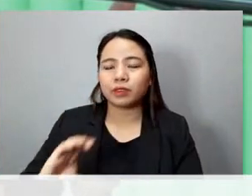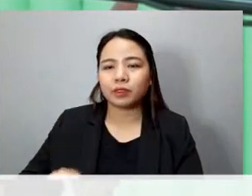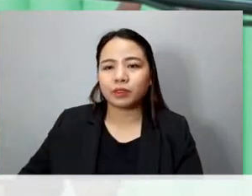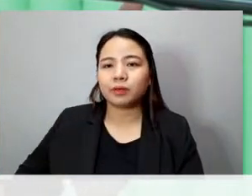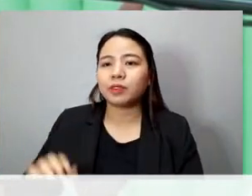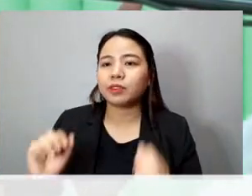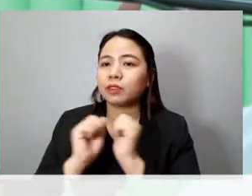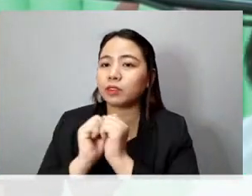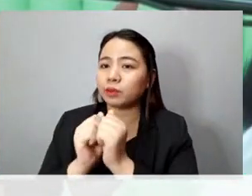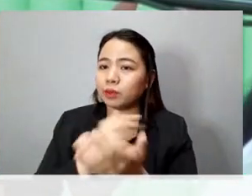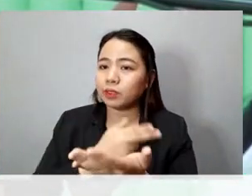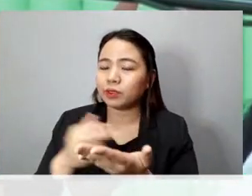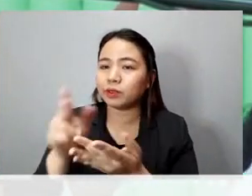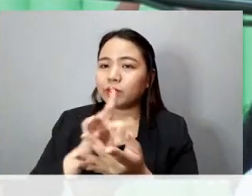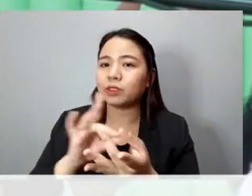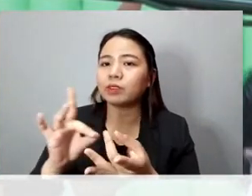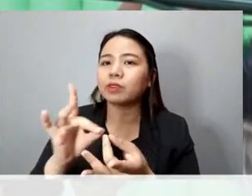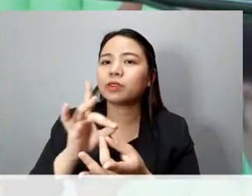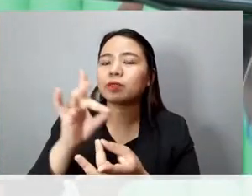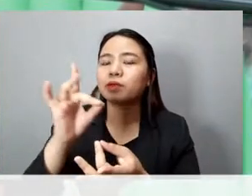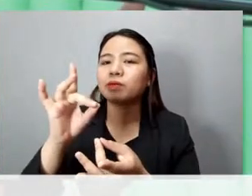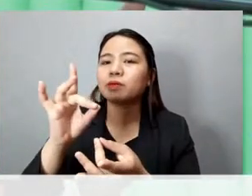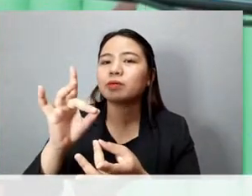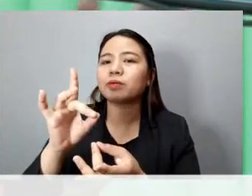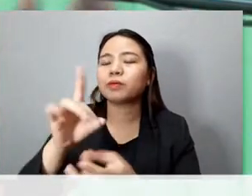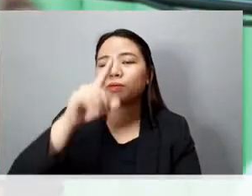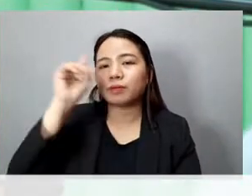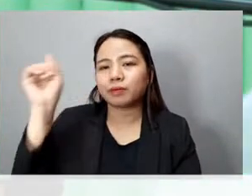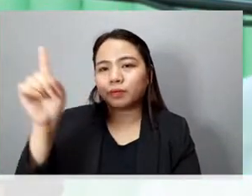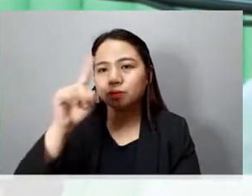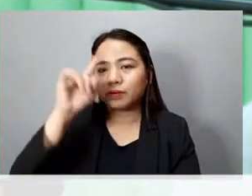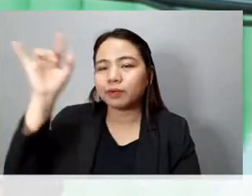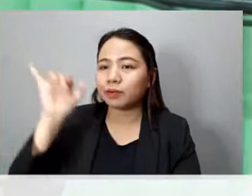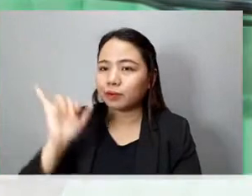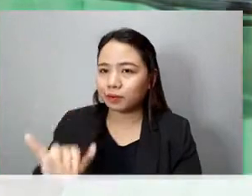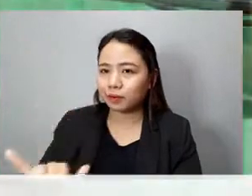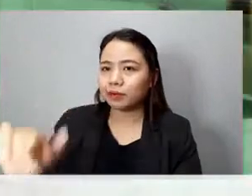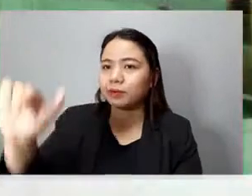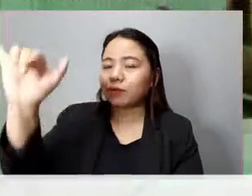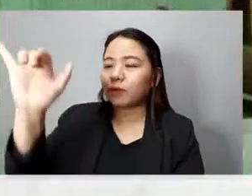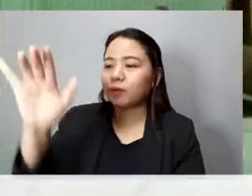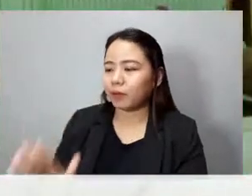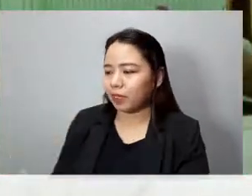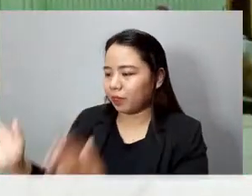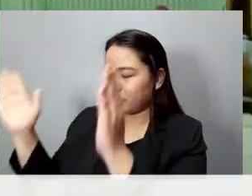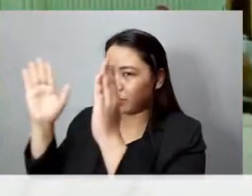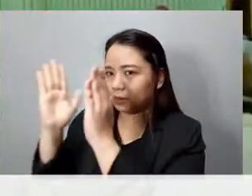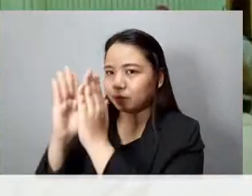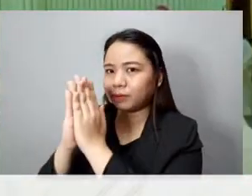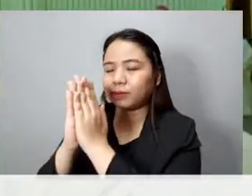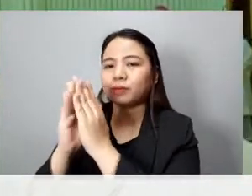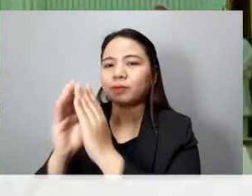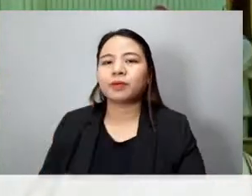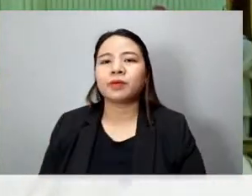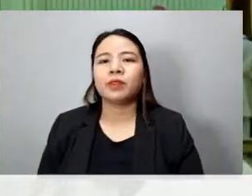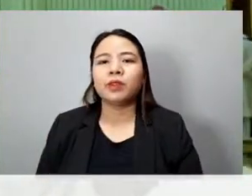kasama ng Espiritu Santo, magpasawalang hanggan. Amen.